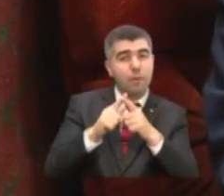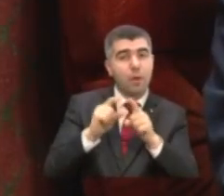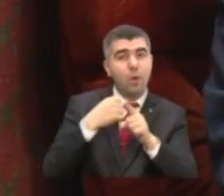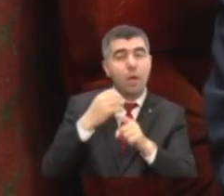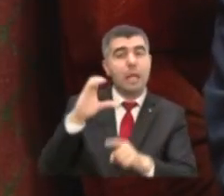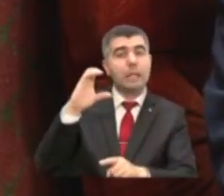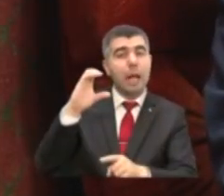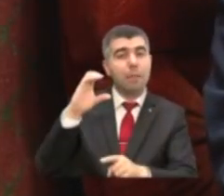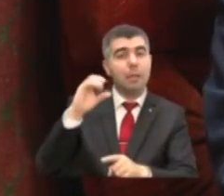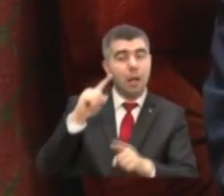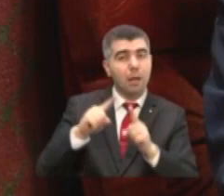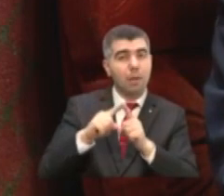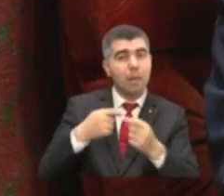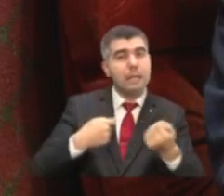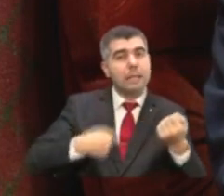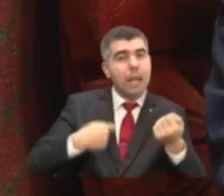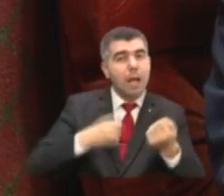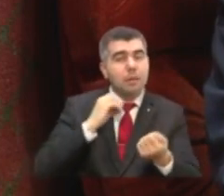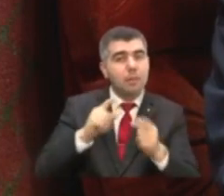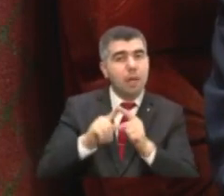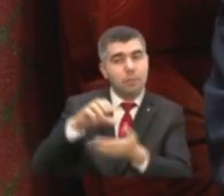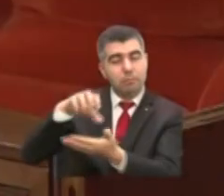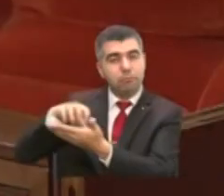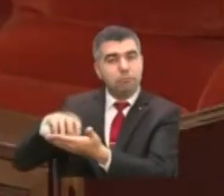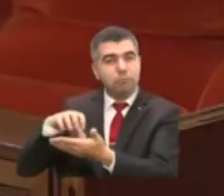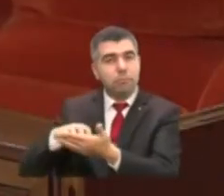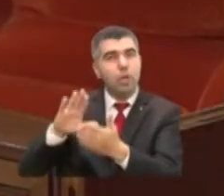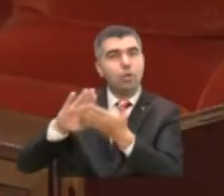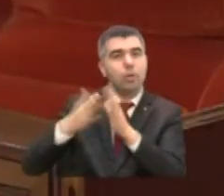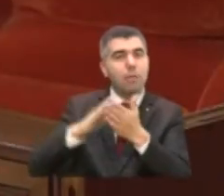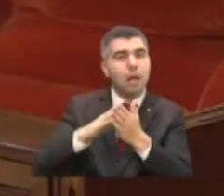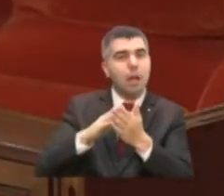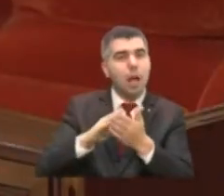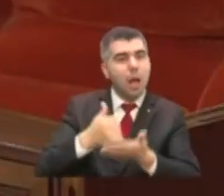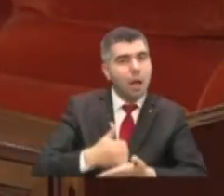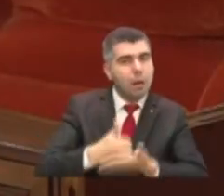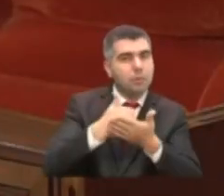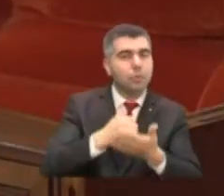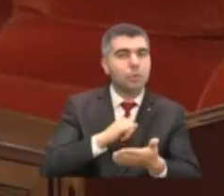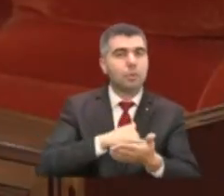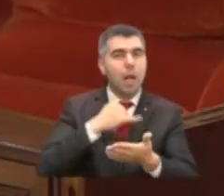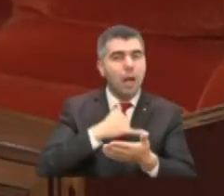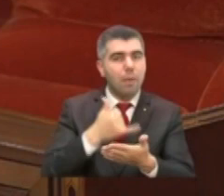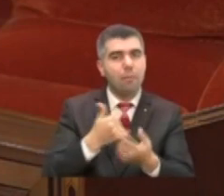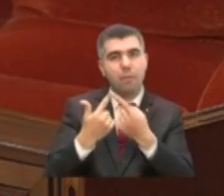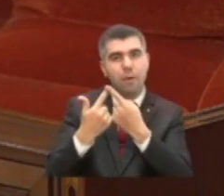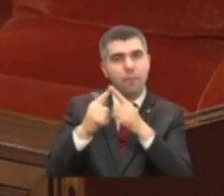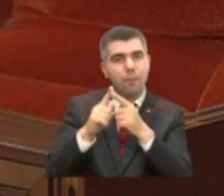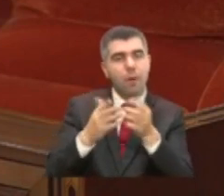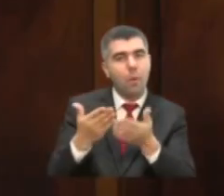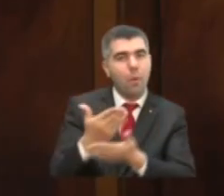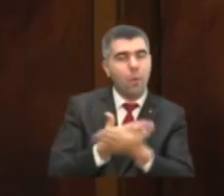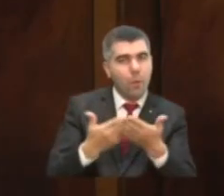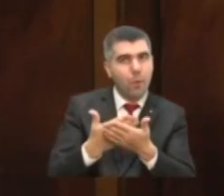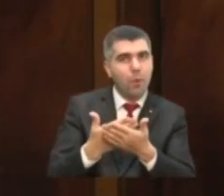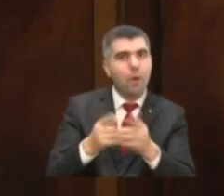سطات لتعزيز قدرات الجمعيات العاملة الموجهة للشباب في مجال الأمن المجتمعي عموما، في